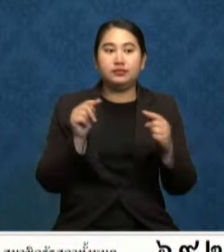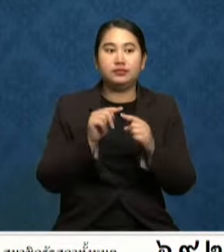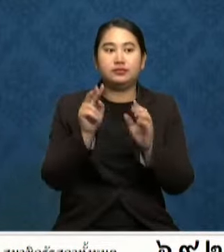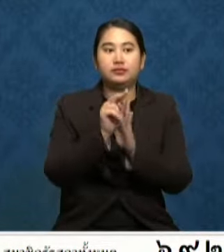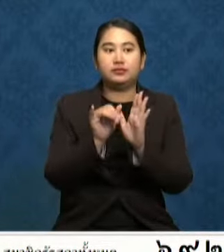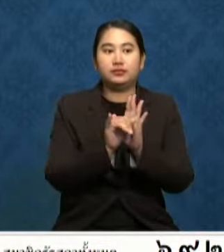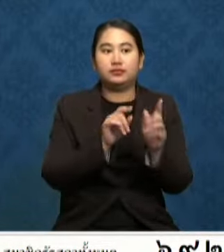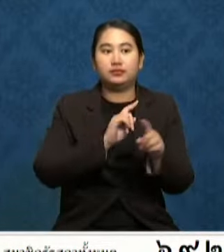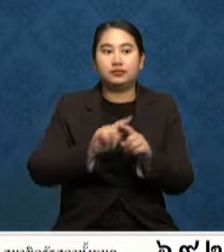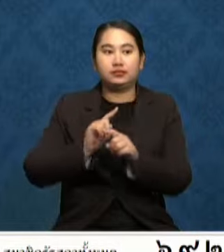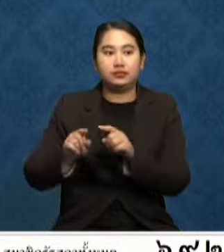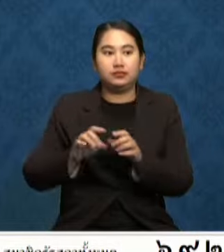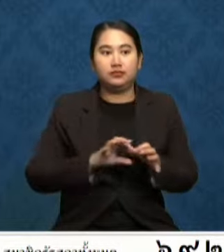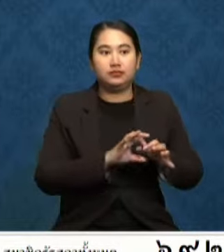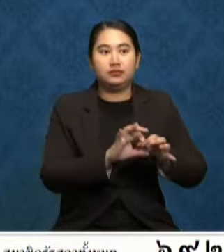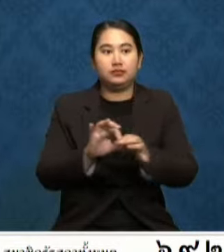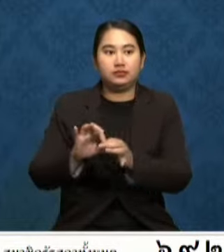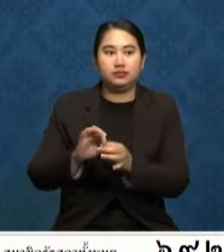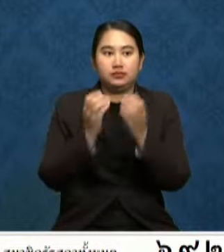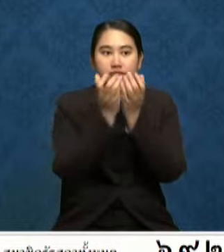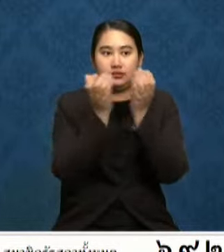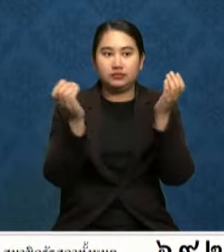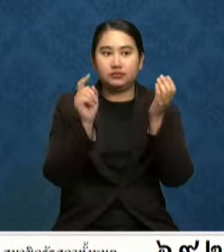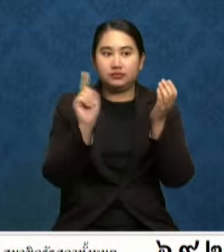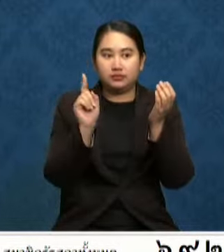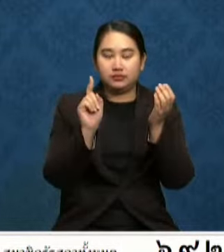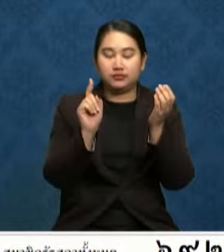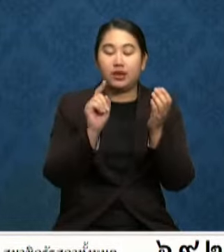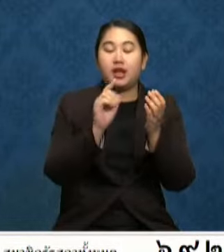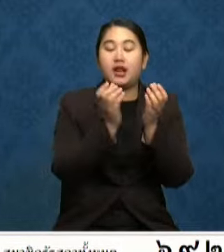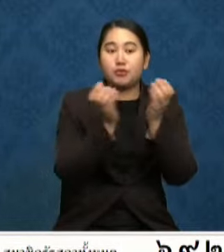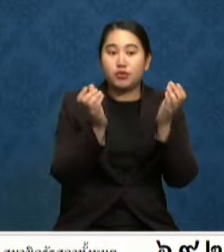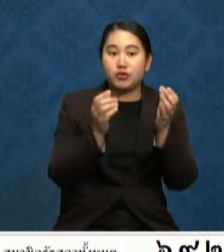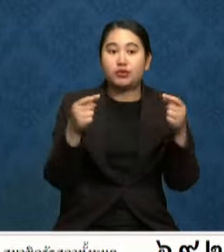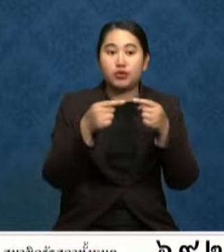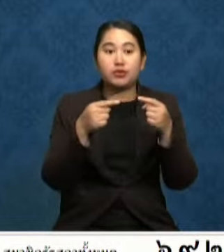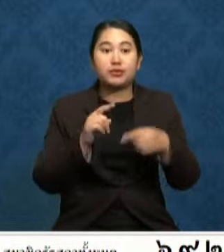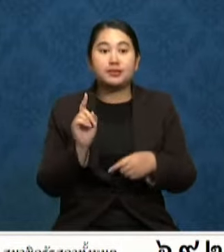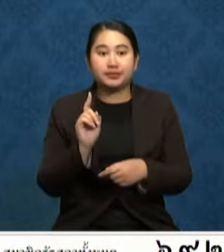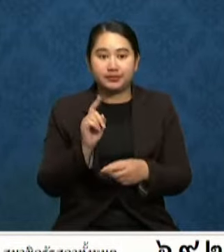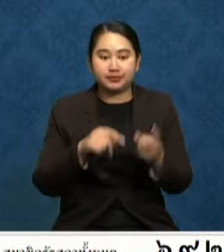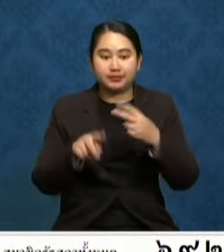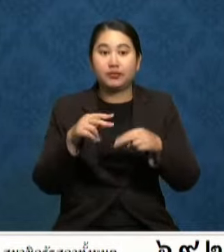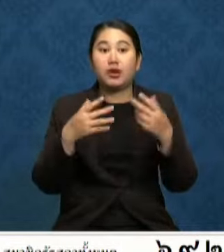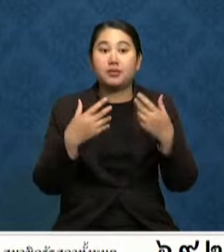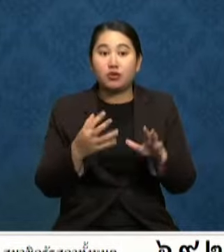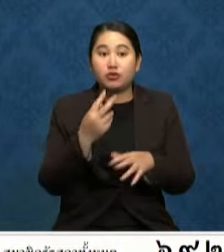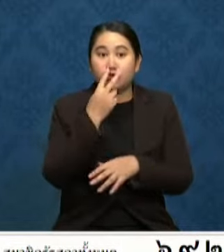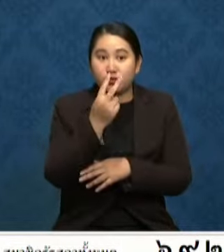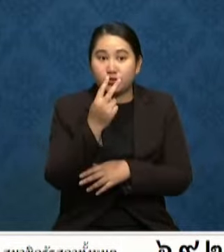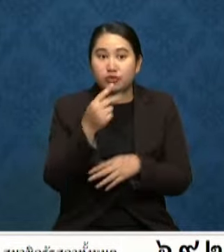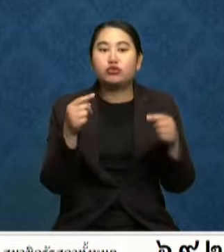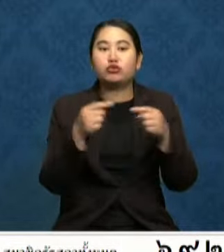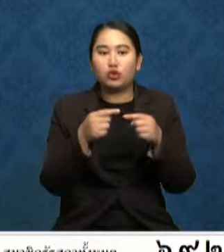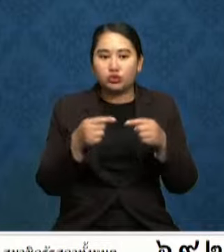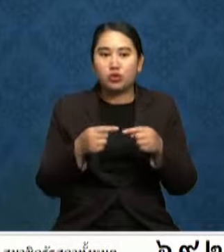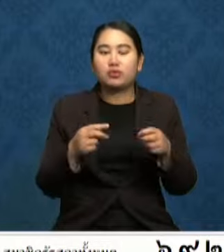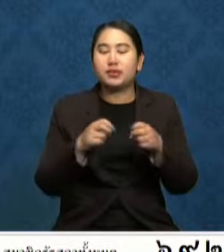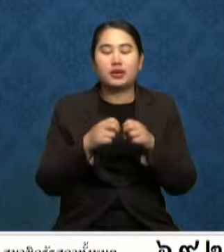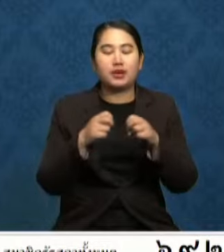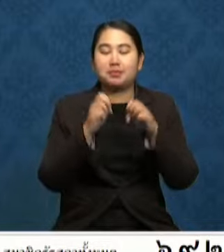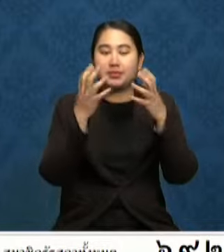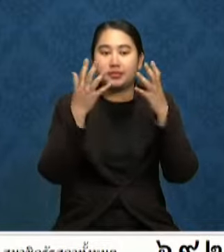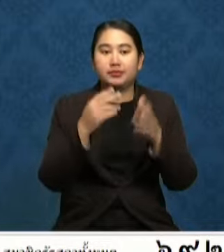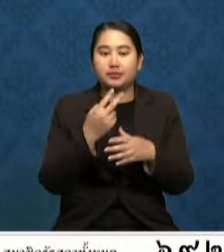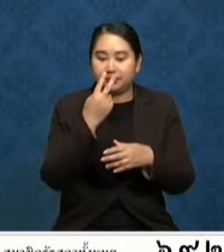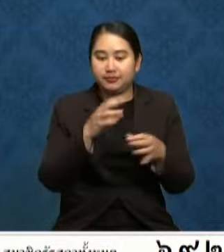ุกข้อ เชื่มโยงกับรบนน้อไหนแล้วกยุทศาร ตรจอบแล้ไม่มีอะไรulloyแต่